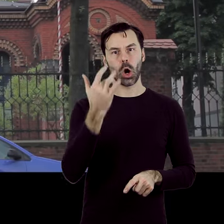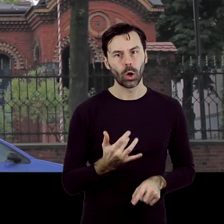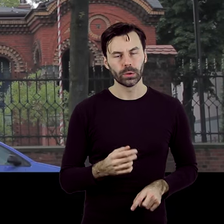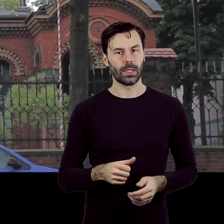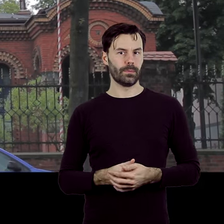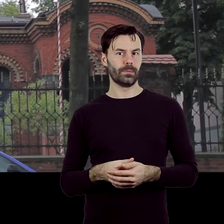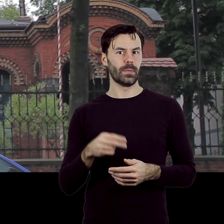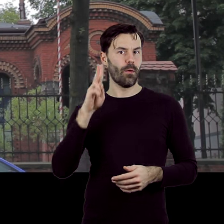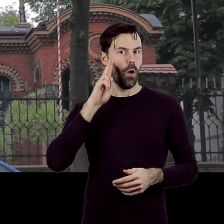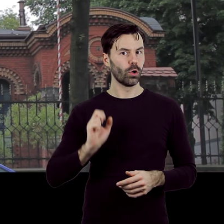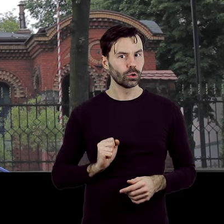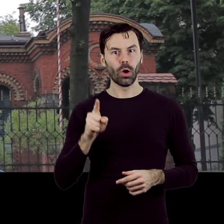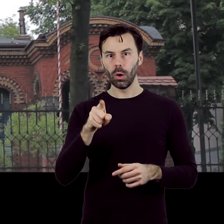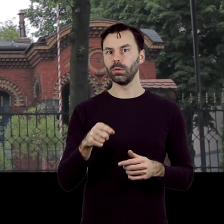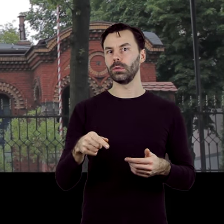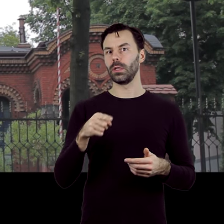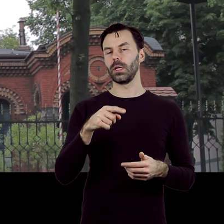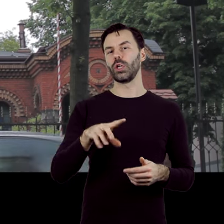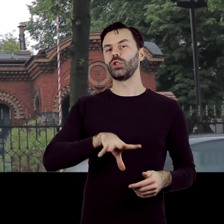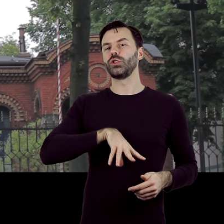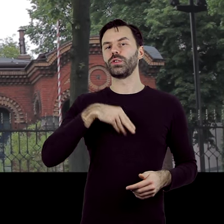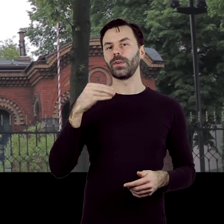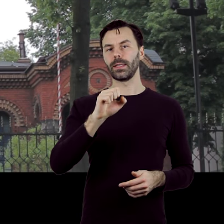garnizonu, dla których wybudowano cerkiew